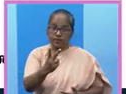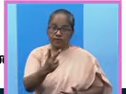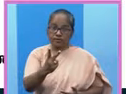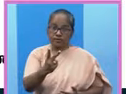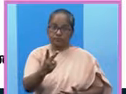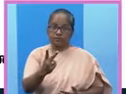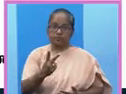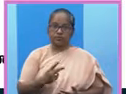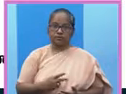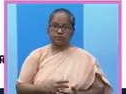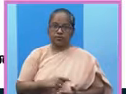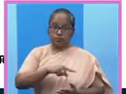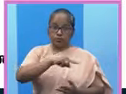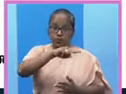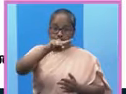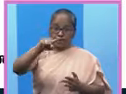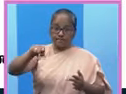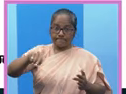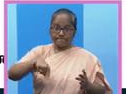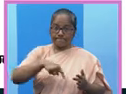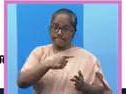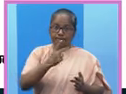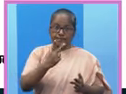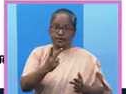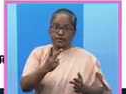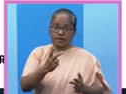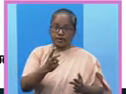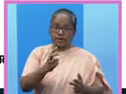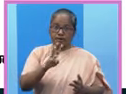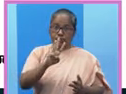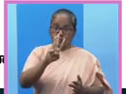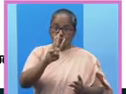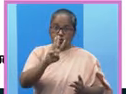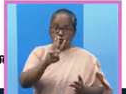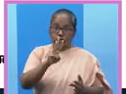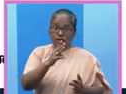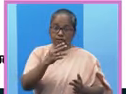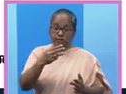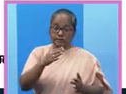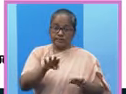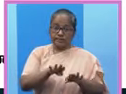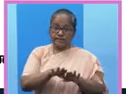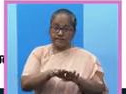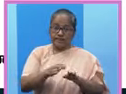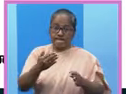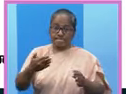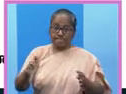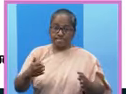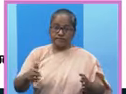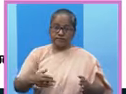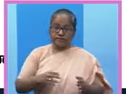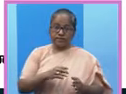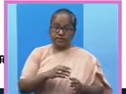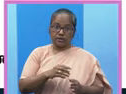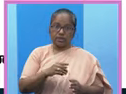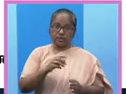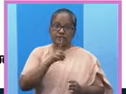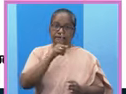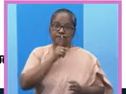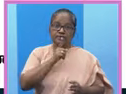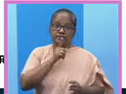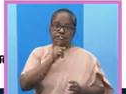அப்படின்னா ஒரு வட்ட கோண ஒரு வட்டம் இருக்கிறது, அதை 3 சம அளவுள்ள வட்ட கோண பகுதிகளாக பிரிச்சுருக்காங்க. சிவப்பு வண்ணம், பச்சை வண்ணம்,